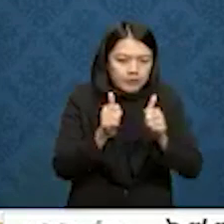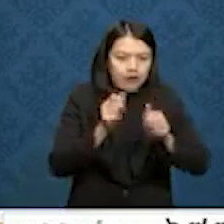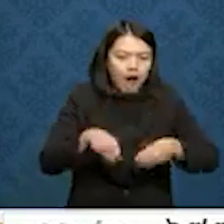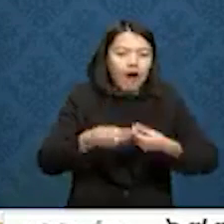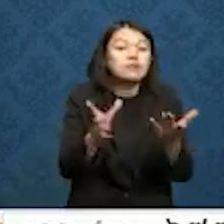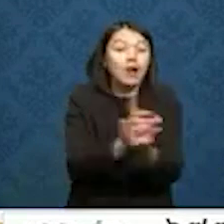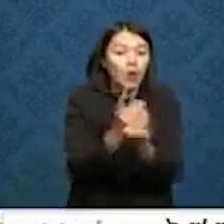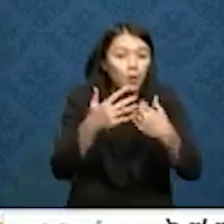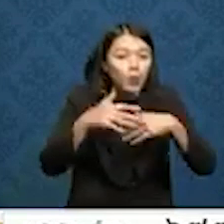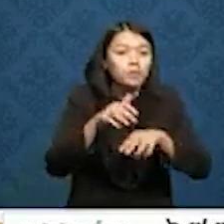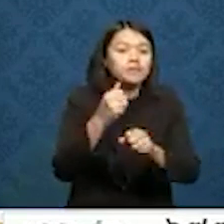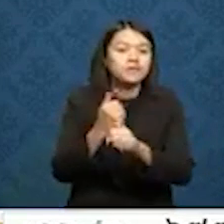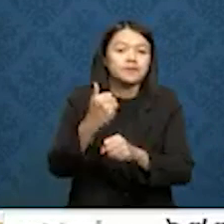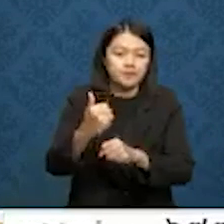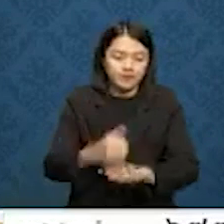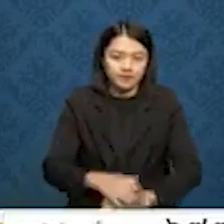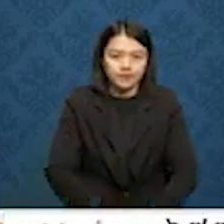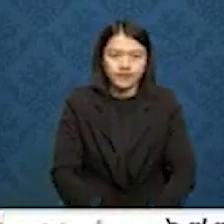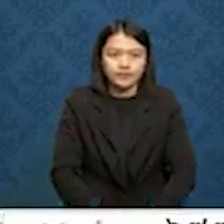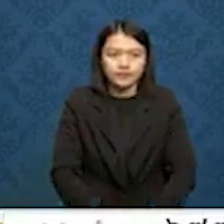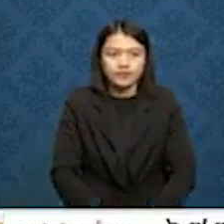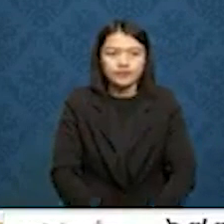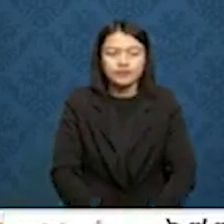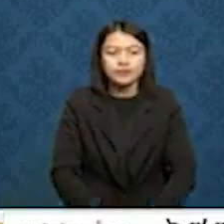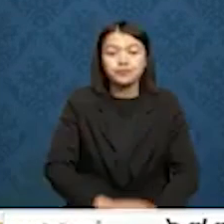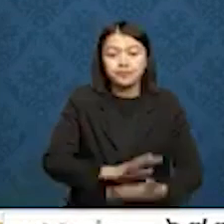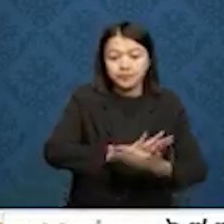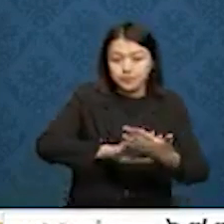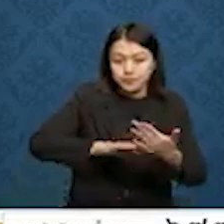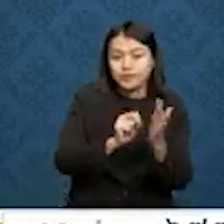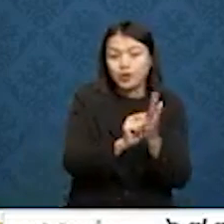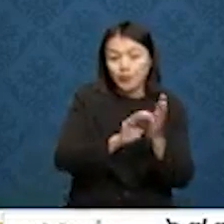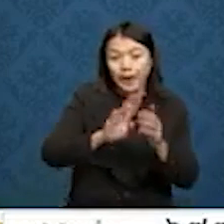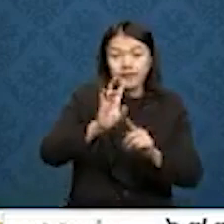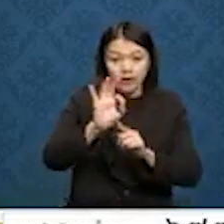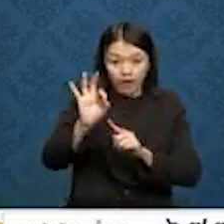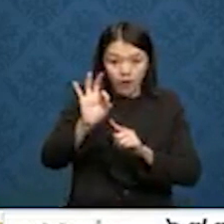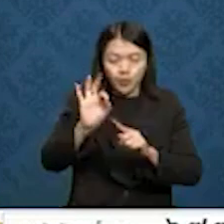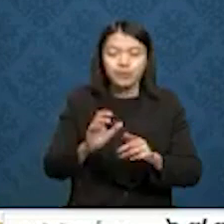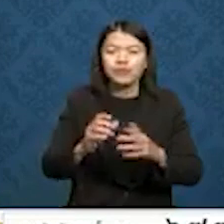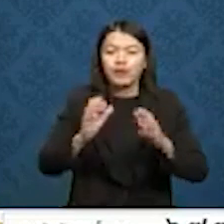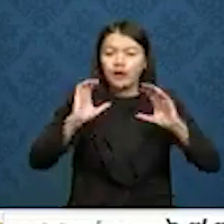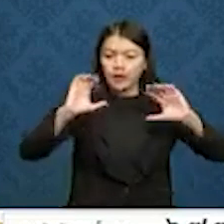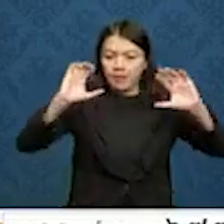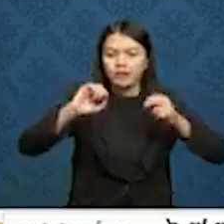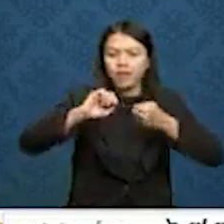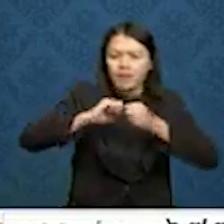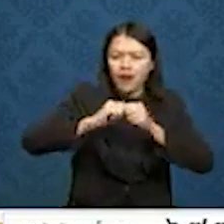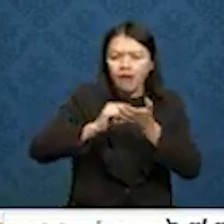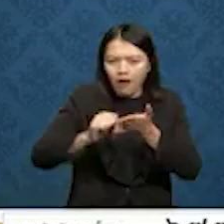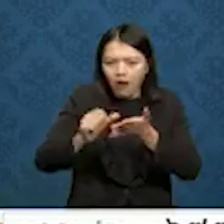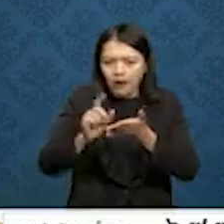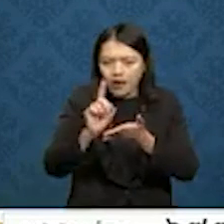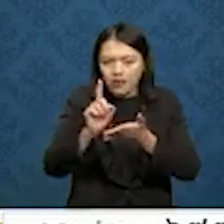สู่สังคมนโยบายที่ 9รัฐบาลเร่งแก้ปัญหาอาชญากรรมอาชยกรรม